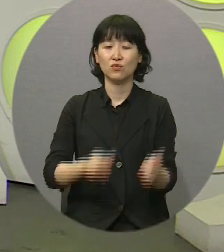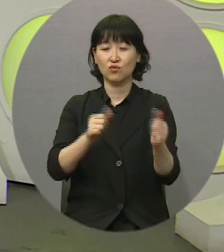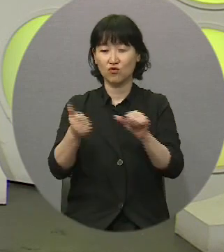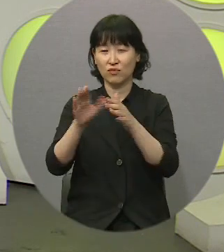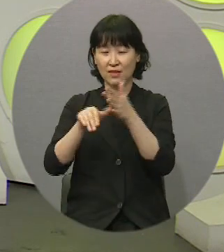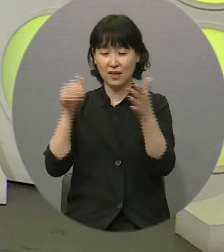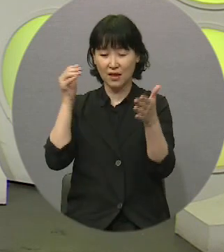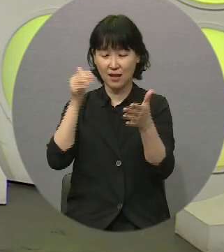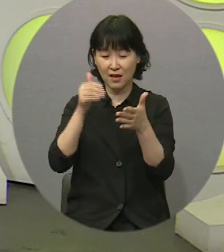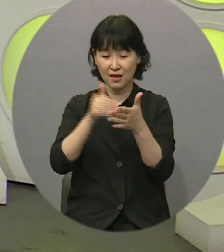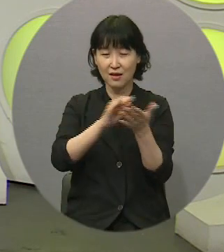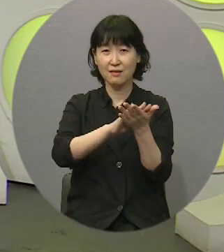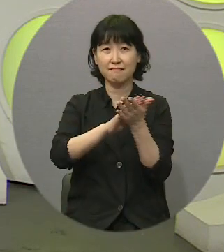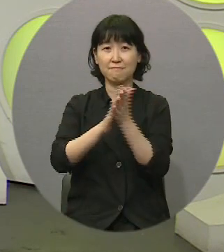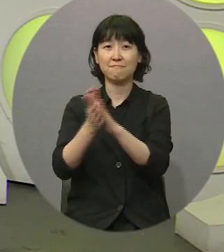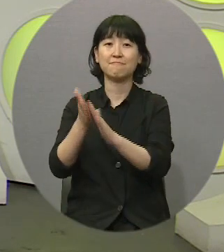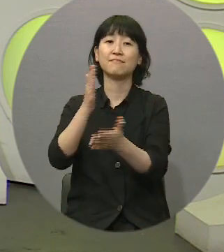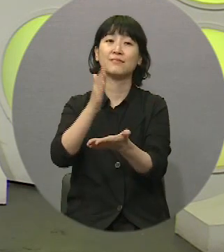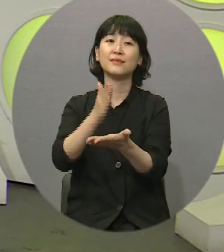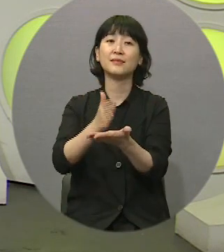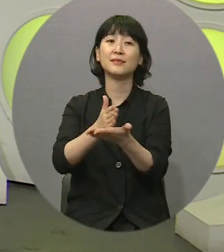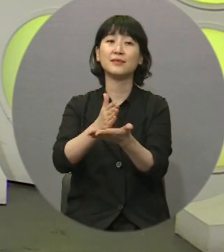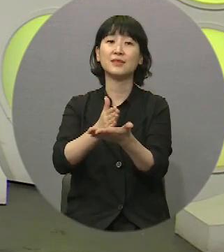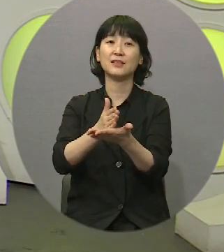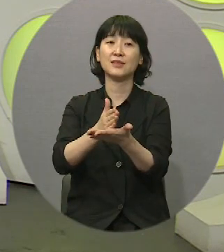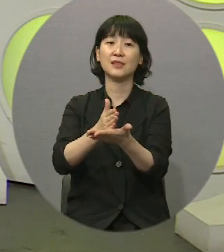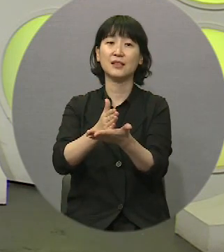죽어도 변치 말자